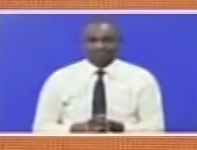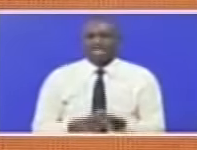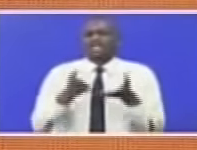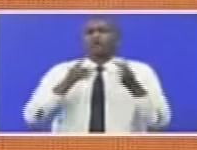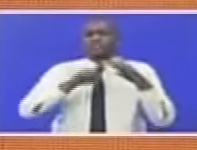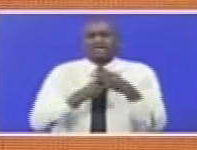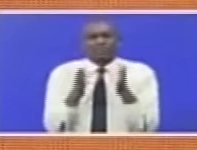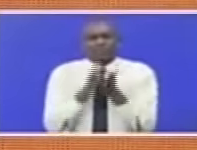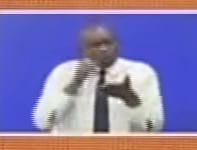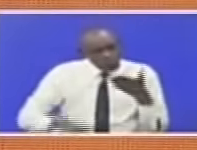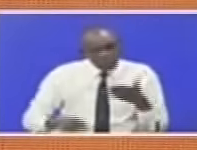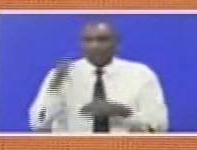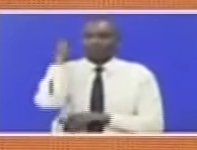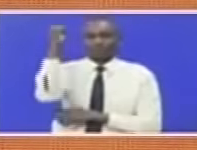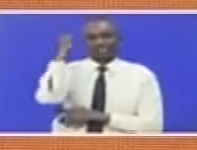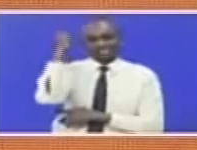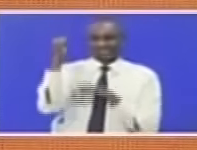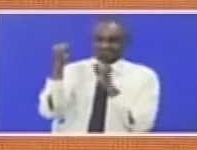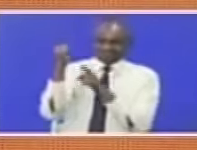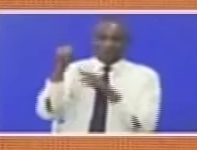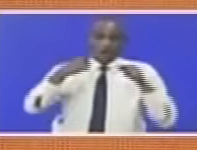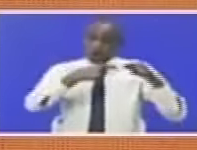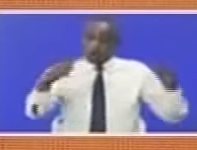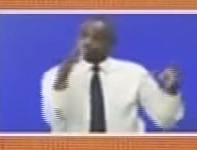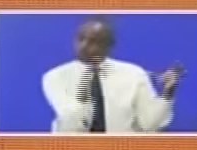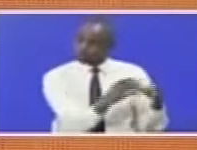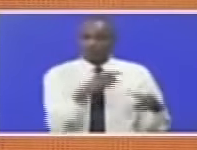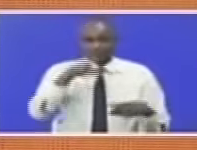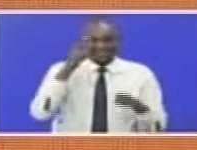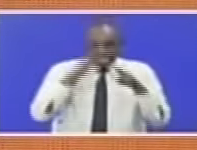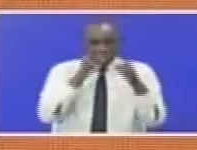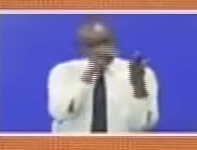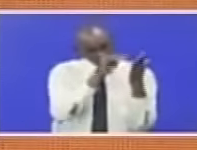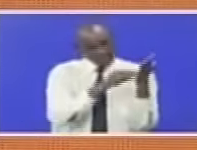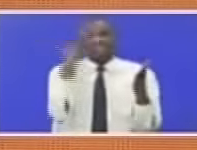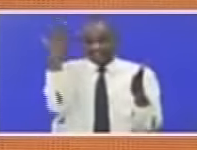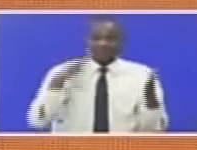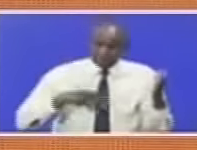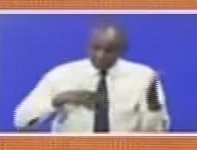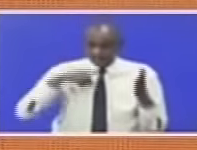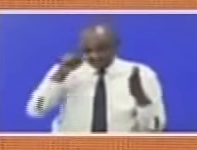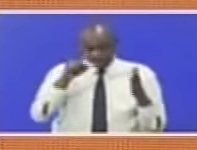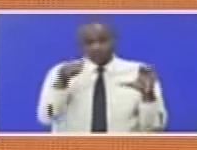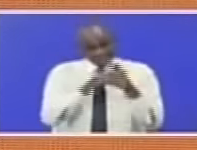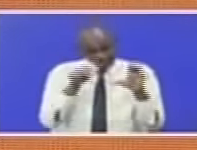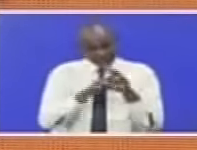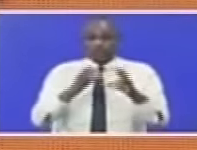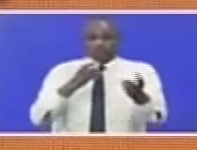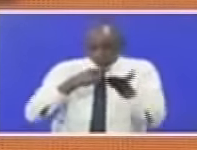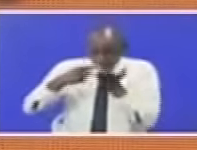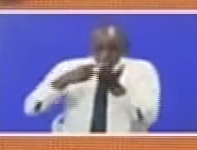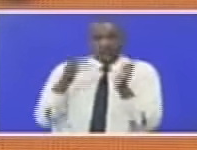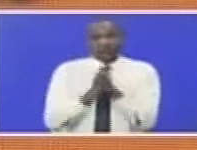Tuna Anza na Masala ya siasa ambo muungano Wa kod umat watu watan kushiriki mazume Wa serikali kupata